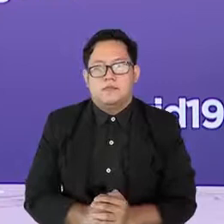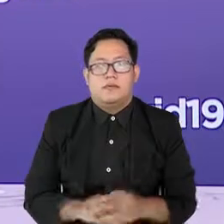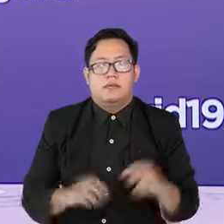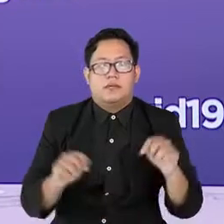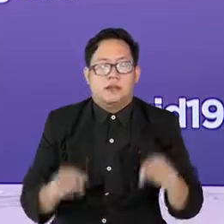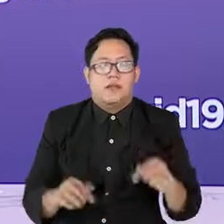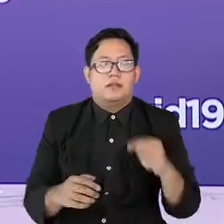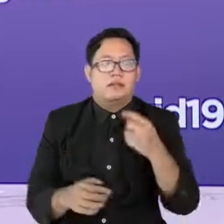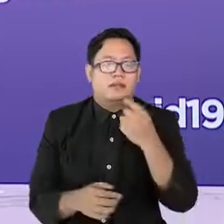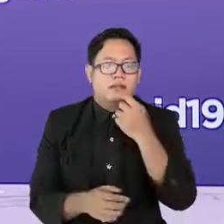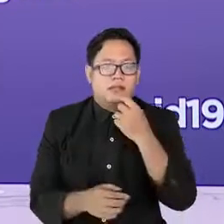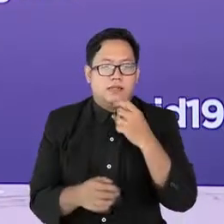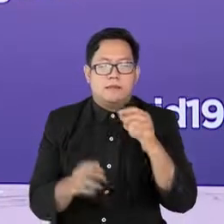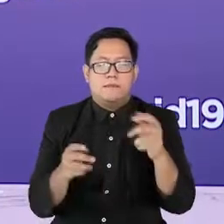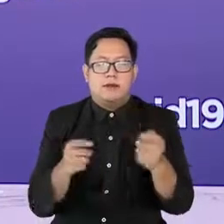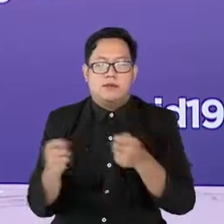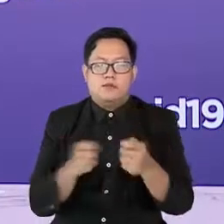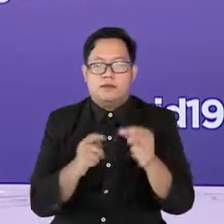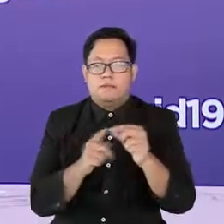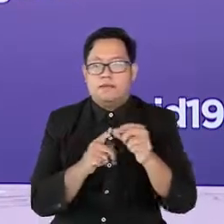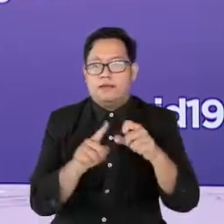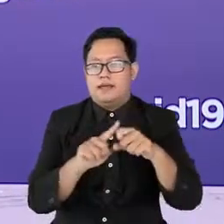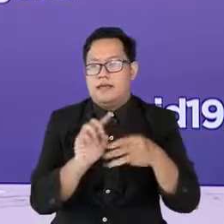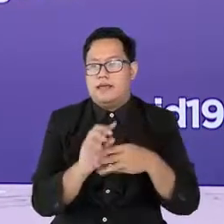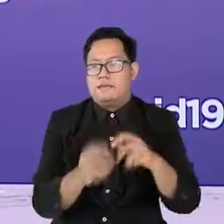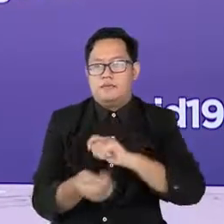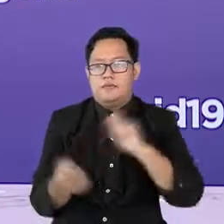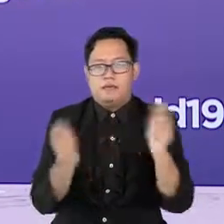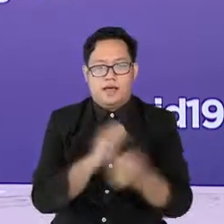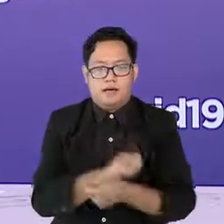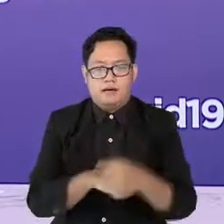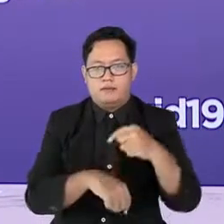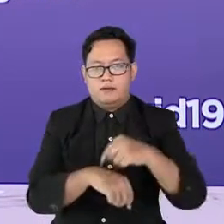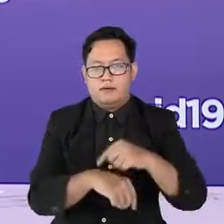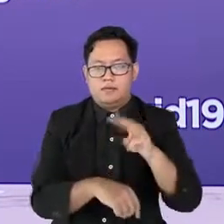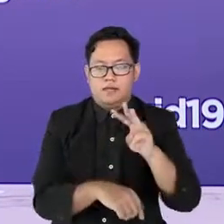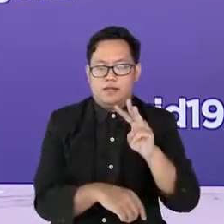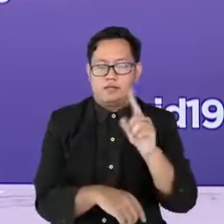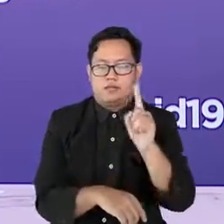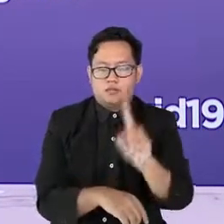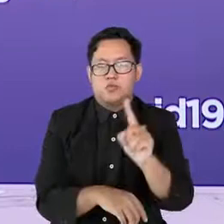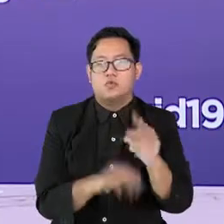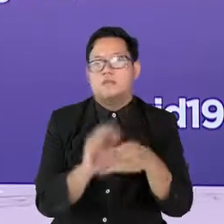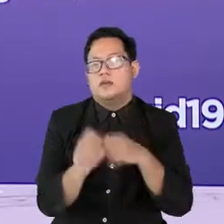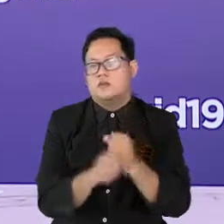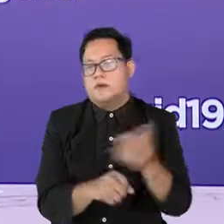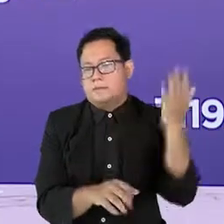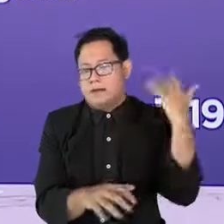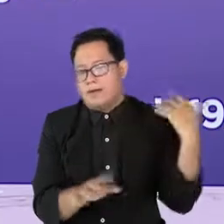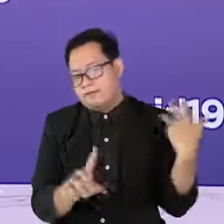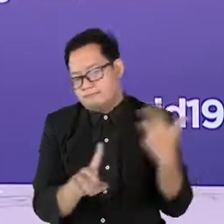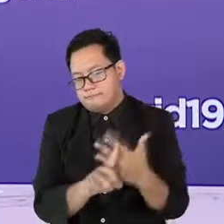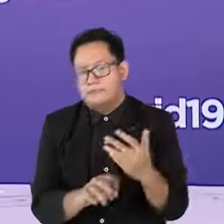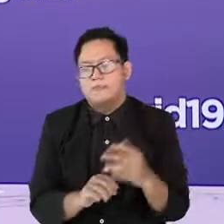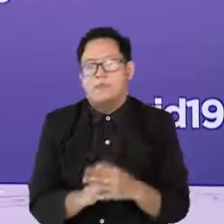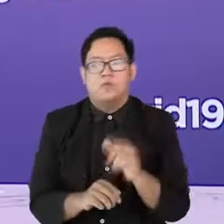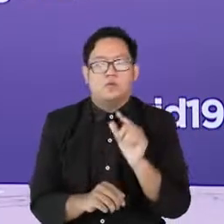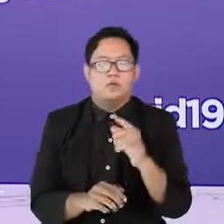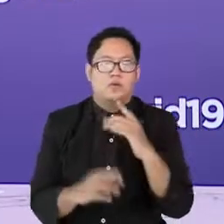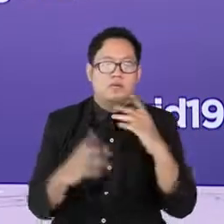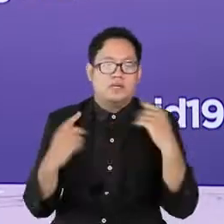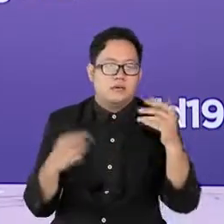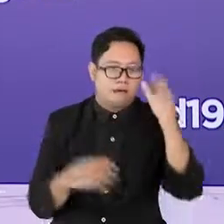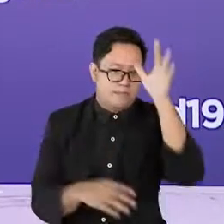pengaturan ppkm hasil evaluasi satu minggu kebelakang untuk wilayah Jawa Bali dan dua minggu kebelakang untuk